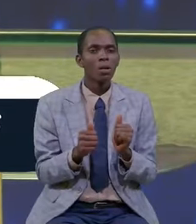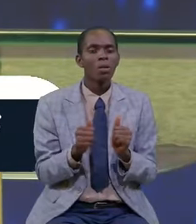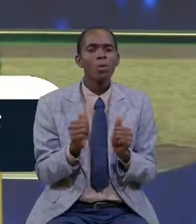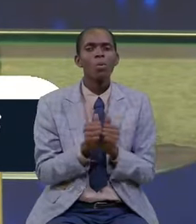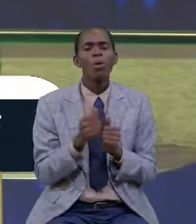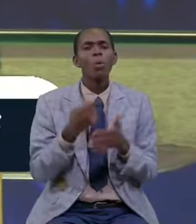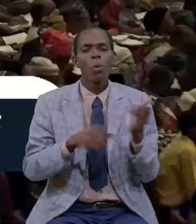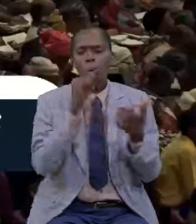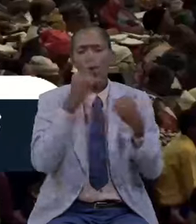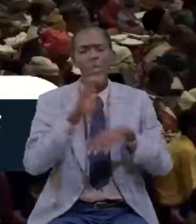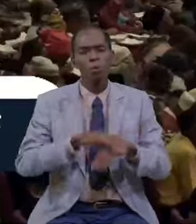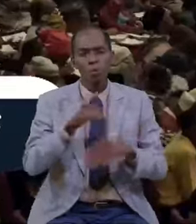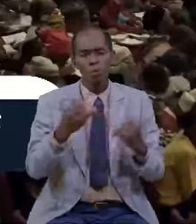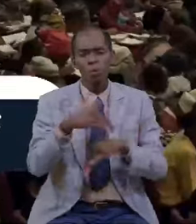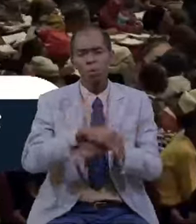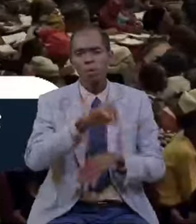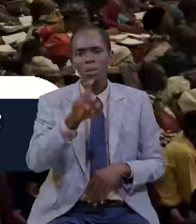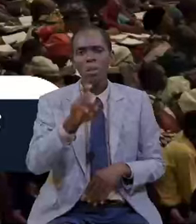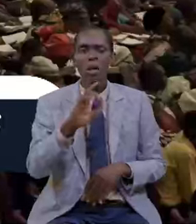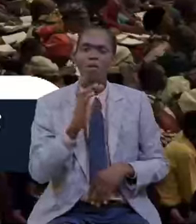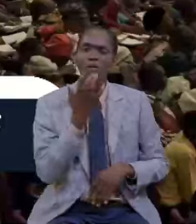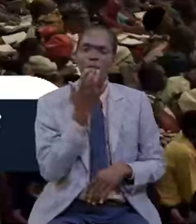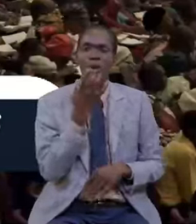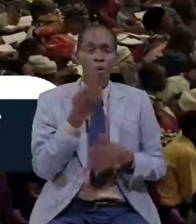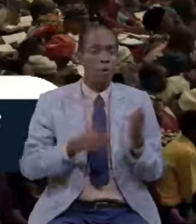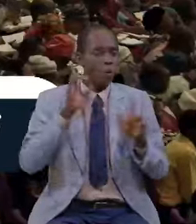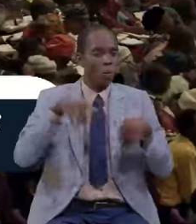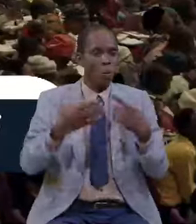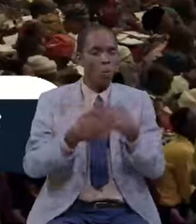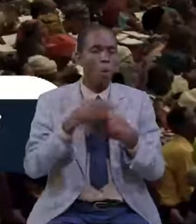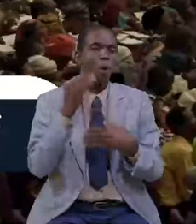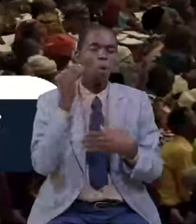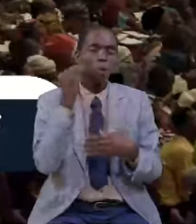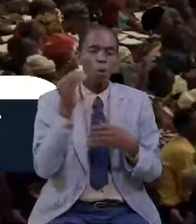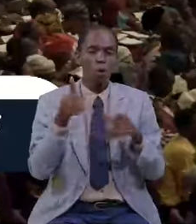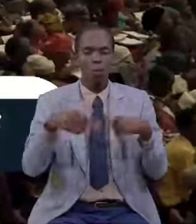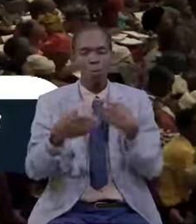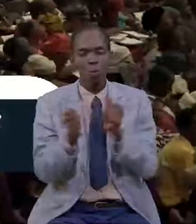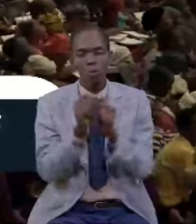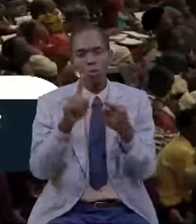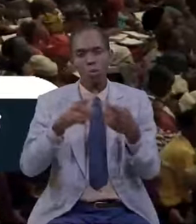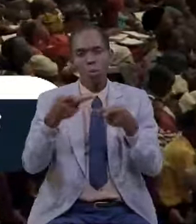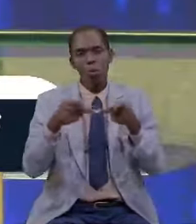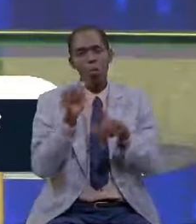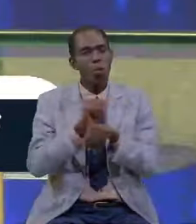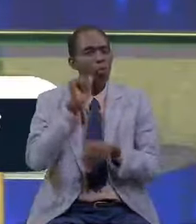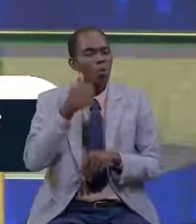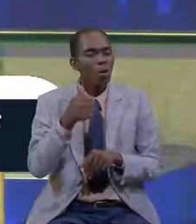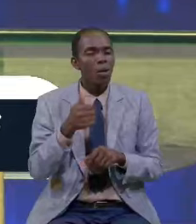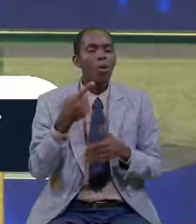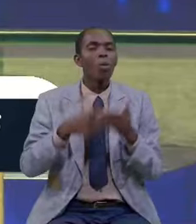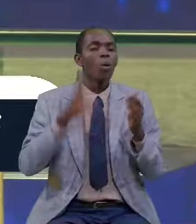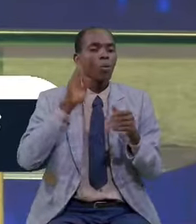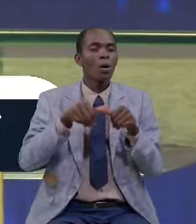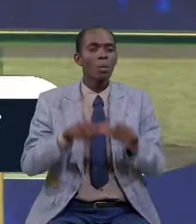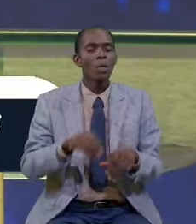un bouclier. Qu'est-ce qui viendra sur vous ce soir, la grâce? Qu'est-ce qui va aller au service avec vous demain, la grâce? Qu'est-ce qui